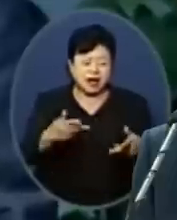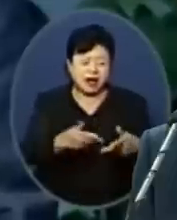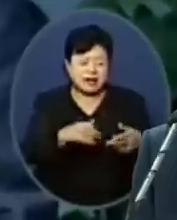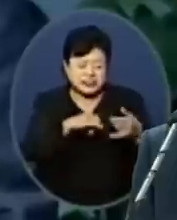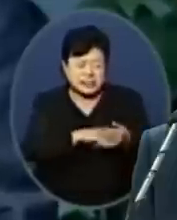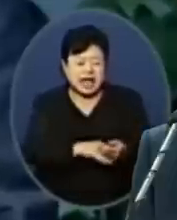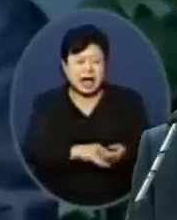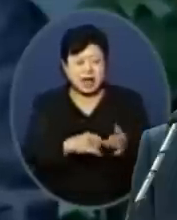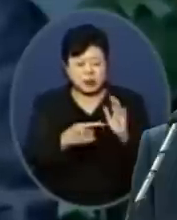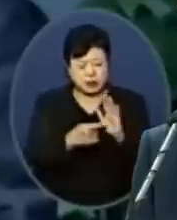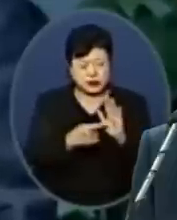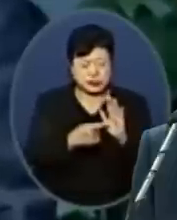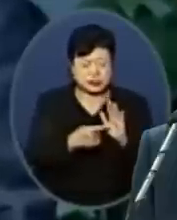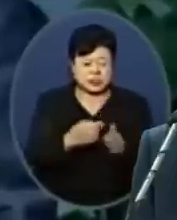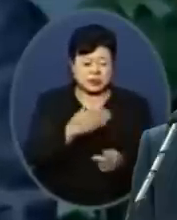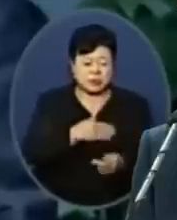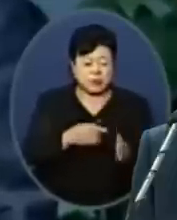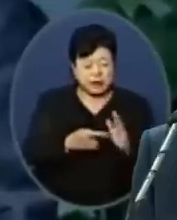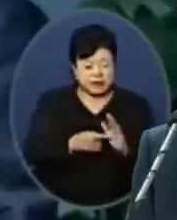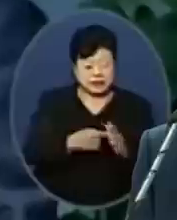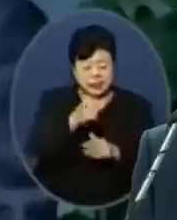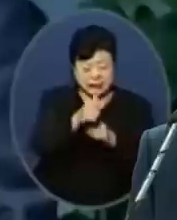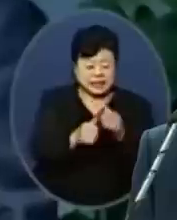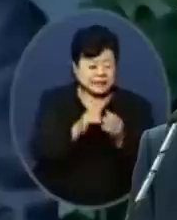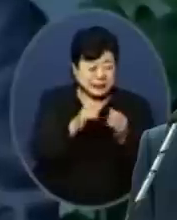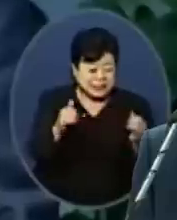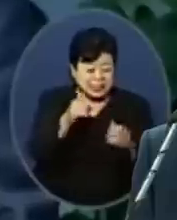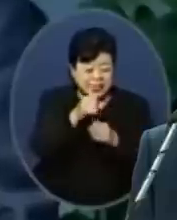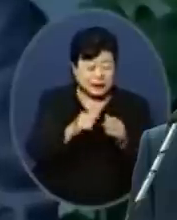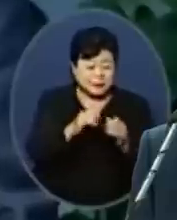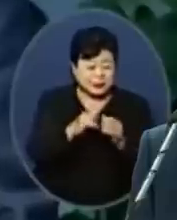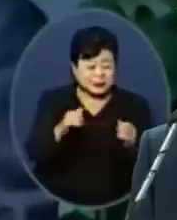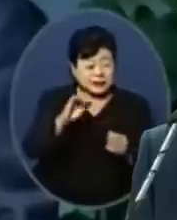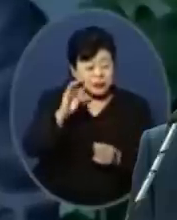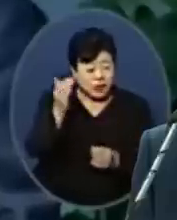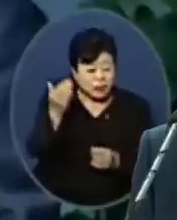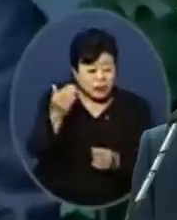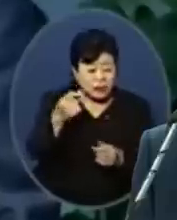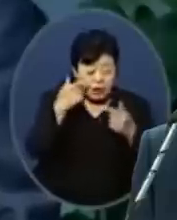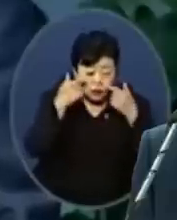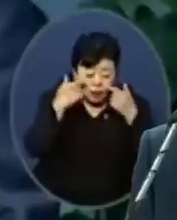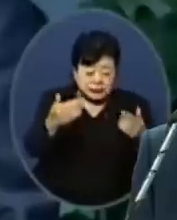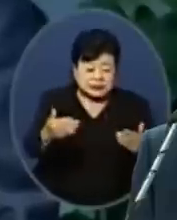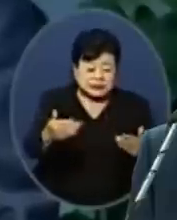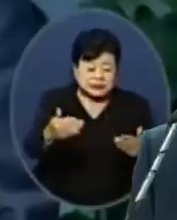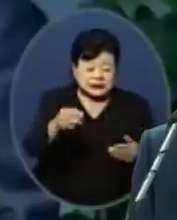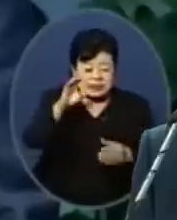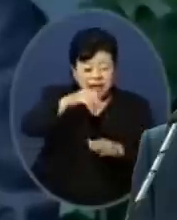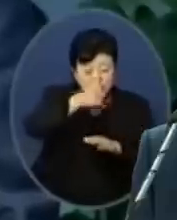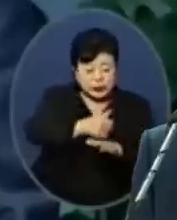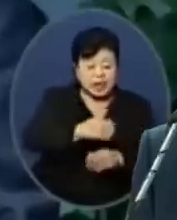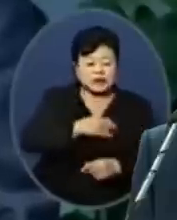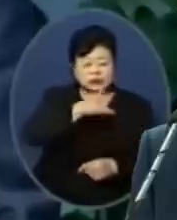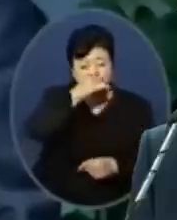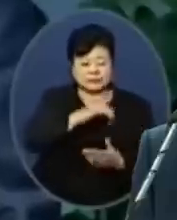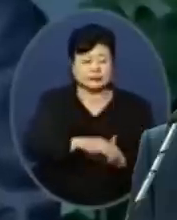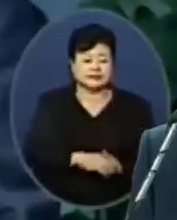가지고 있었습니다. 그러므로 하나님의 사람, 하나님의 백성이었다는 것을 확실히 다윗은 알고